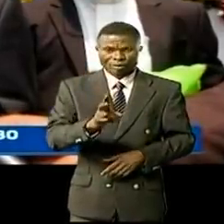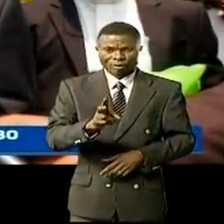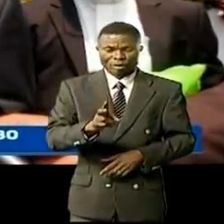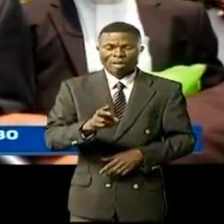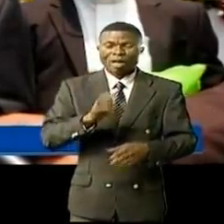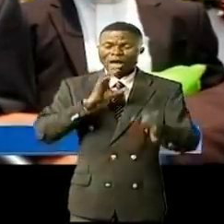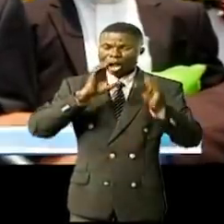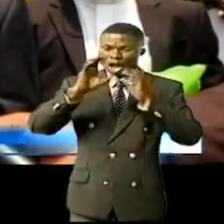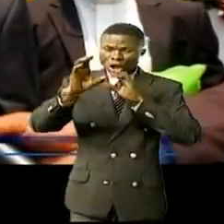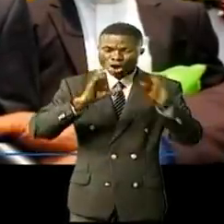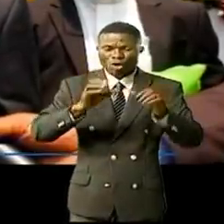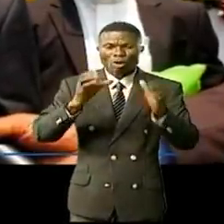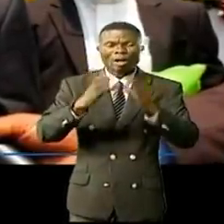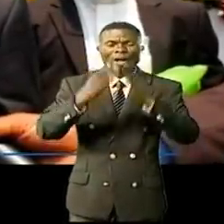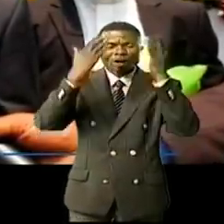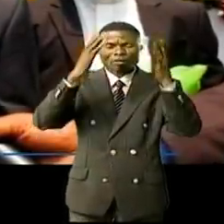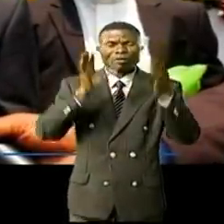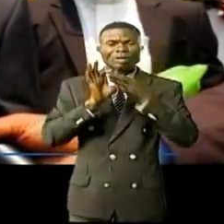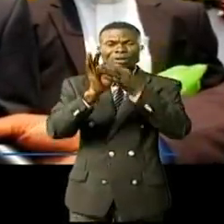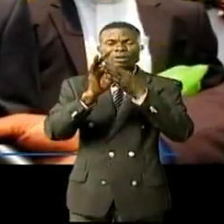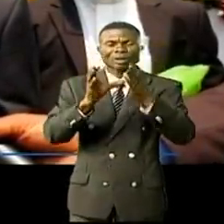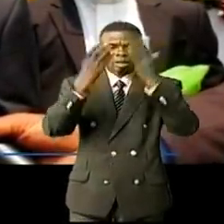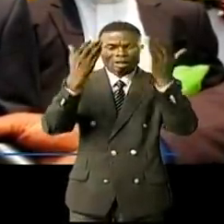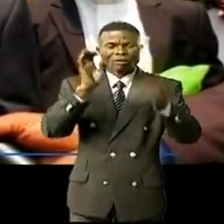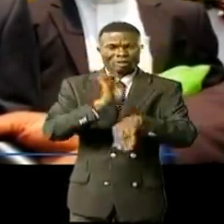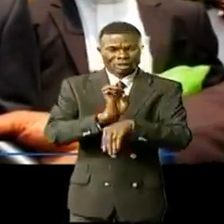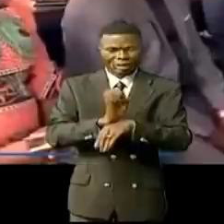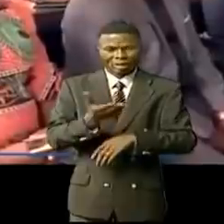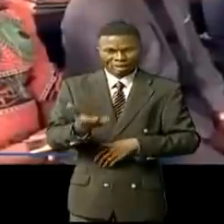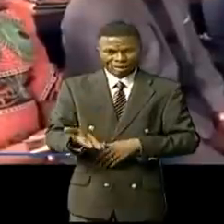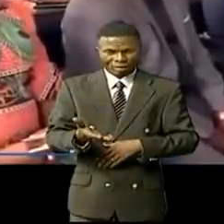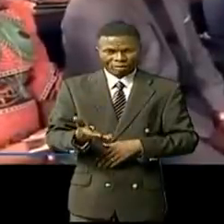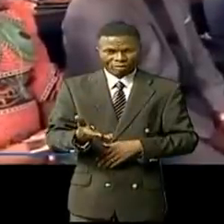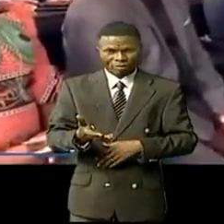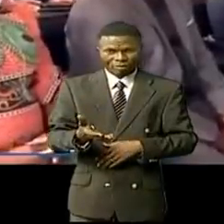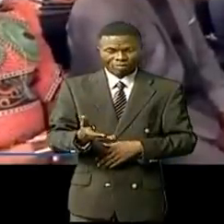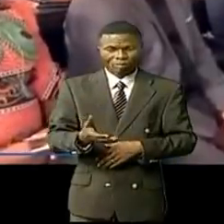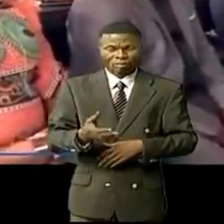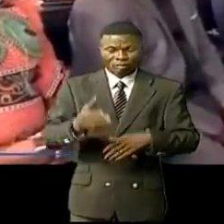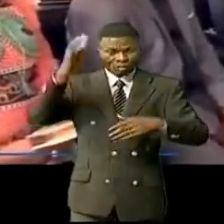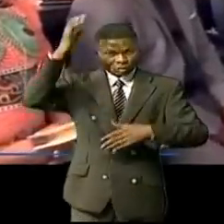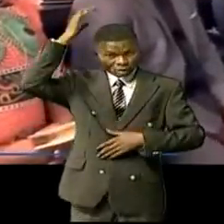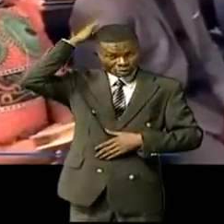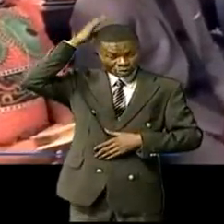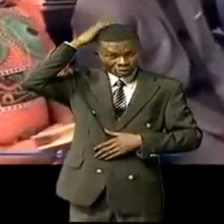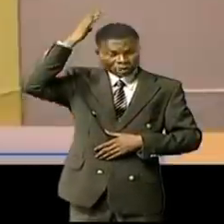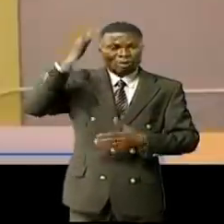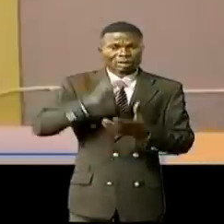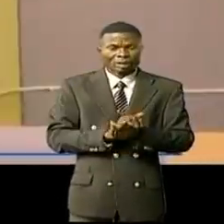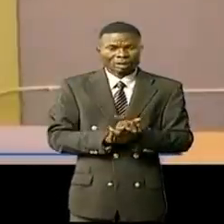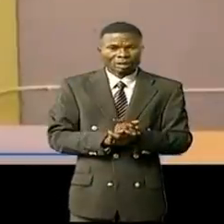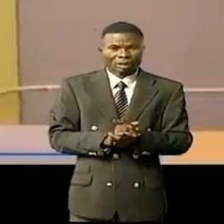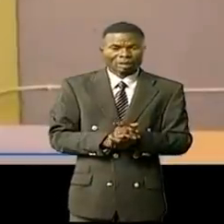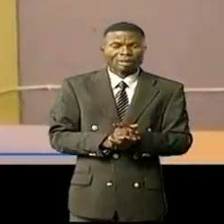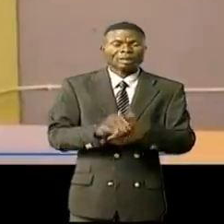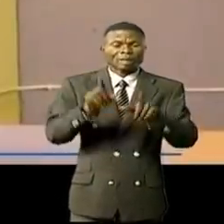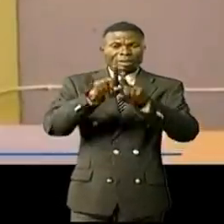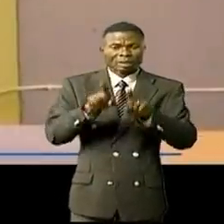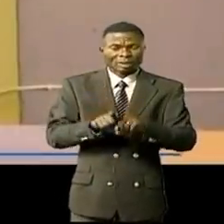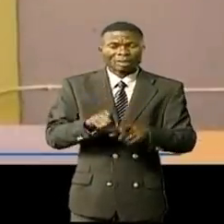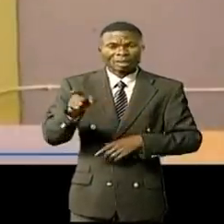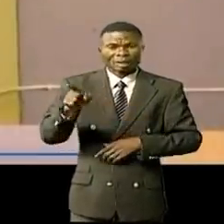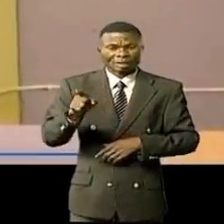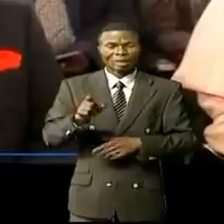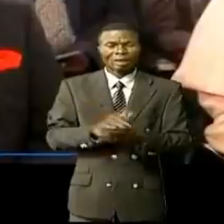communique avec Dieu, on communique avec son Église. Monseigneur le nonce apostolique Estero Balestero